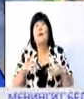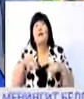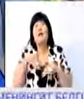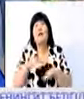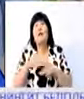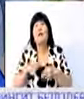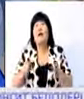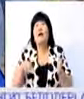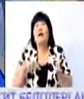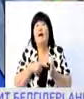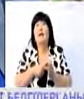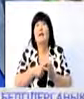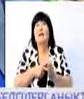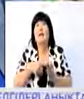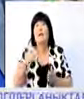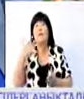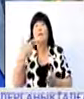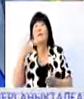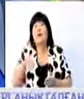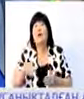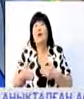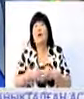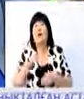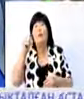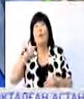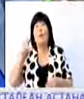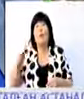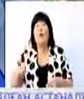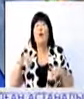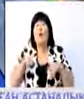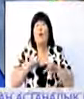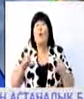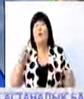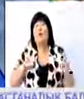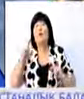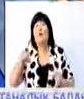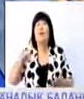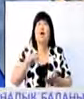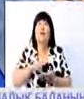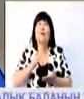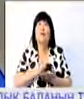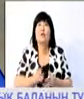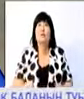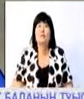шеруге қаламыздың 7 мыңға жуық оқушылары мен колледж студенттері қамтылып отыр.